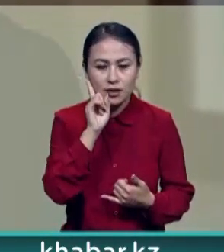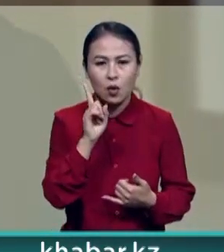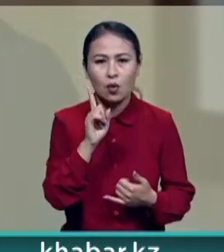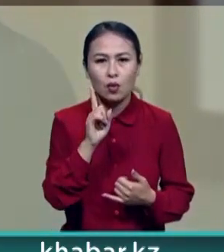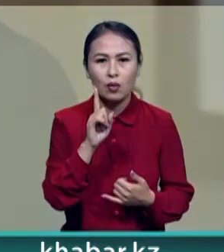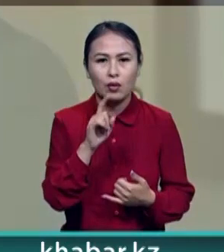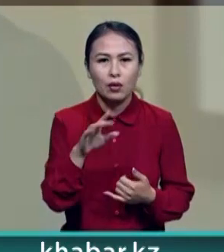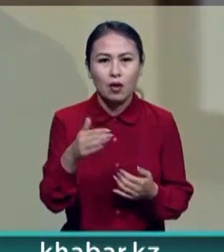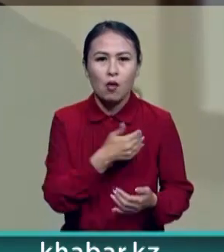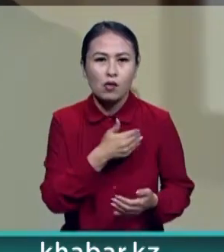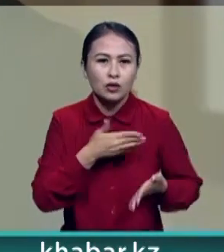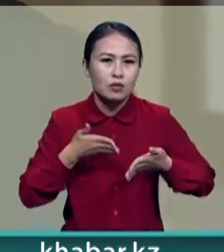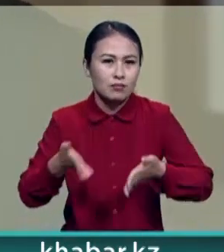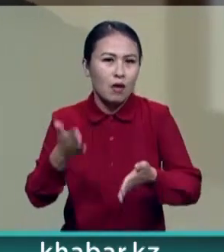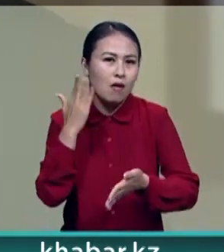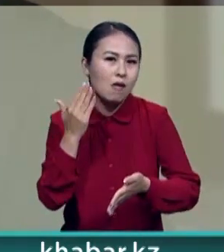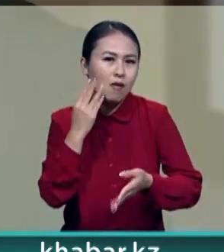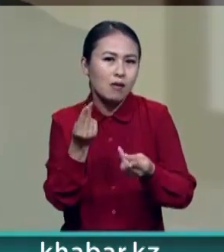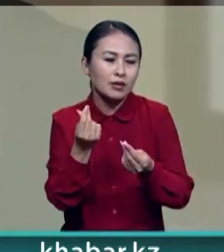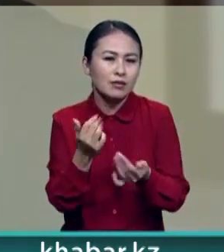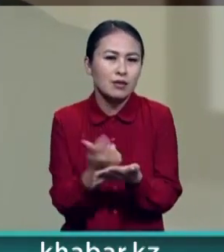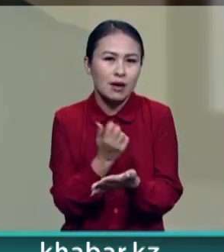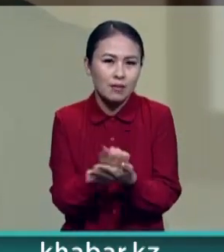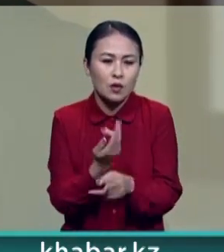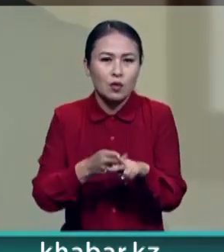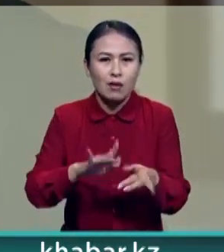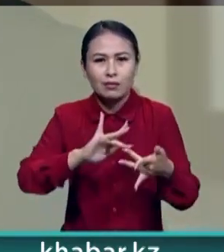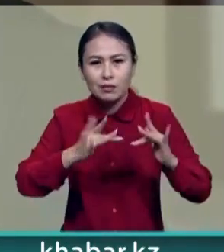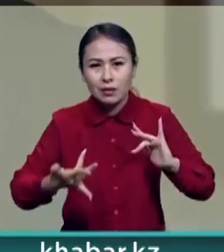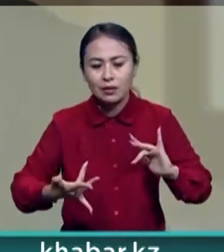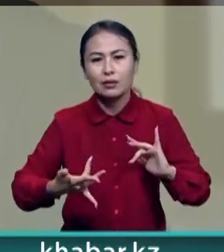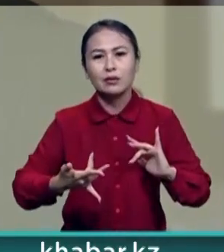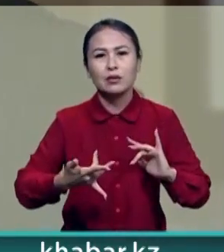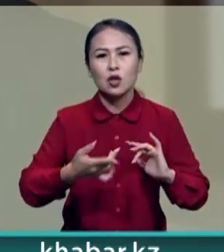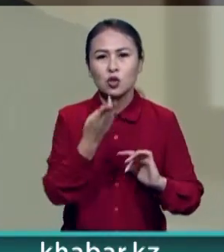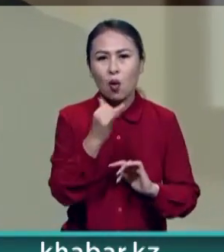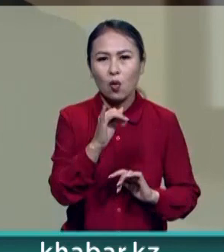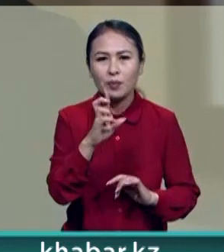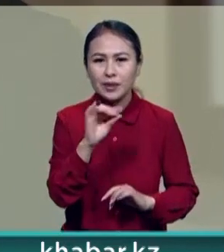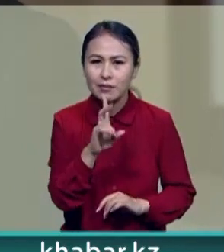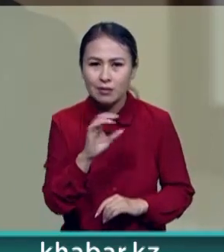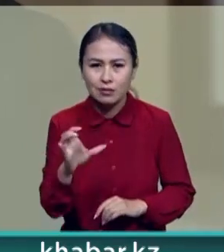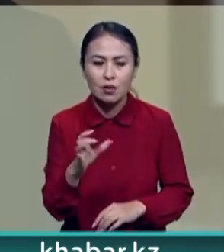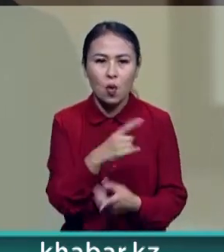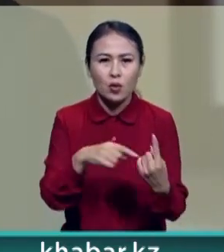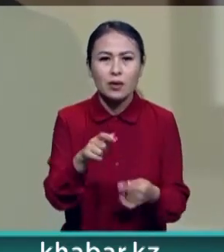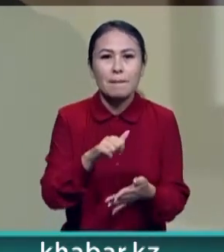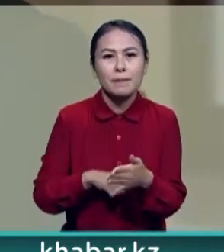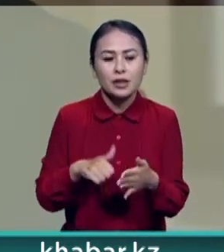жолмен ақша табуға бейімделіп бара жатыр. Оның ішінде интернет-маркетинг, шоу-бизнес деген сынды. Бұның